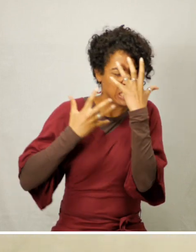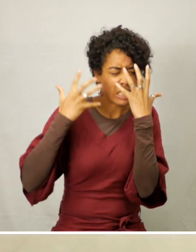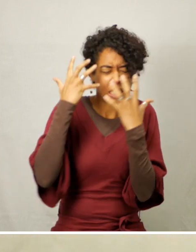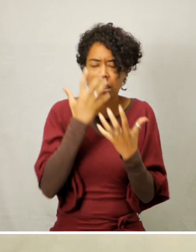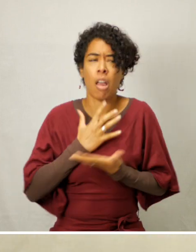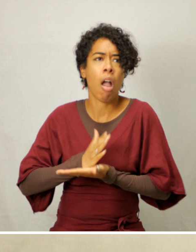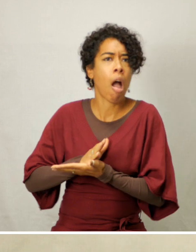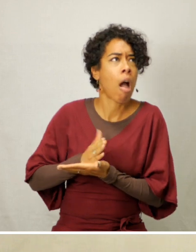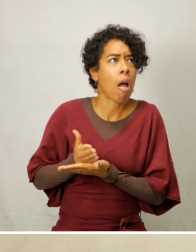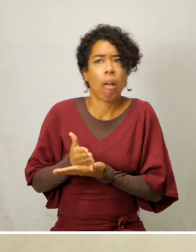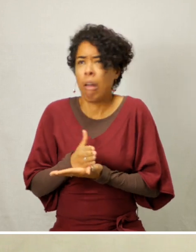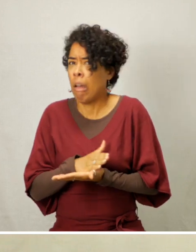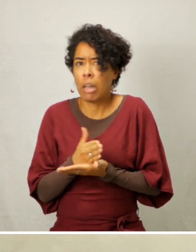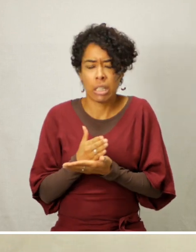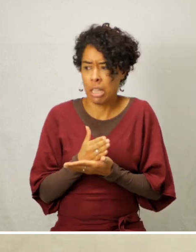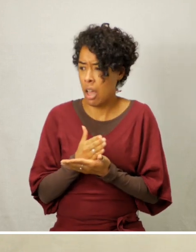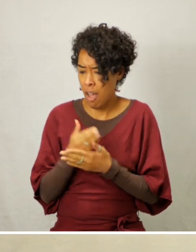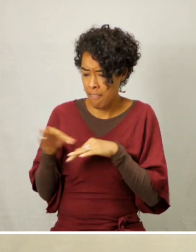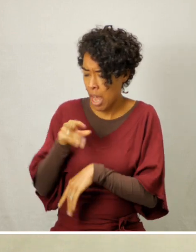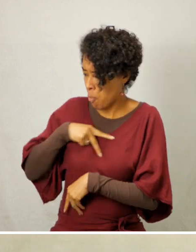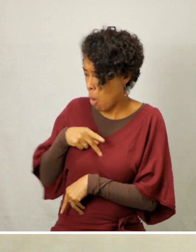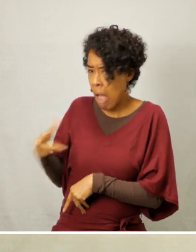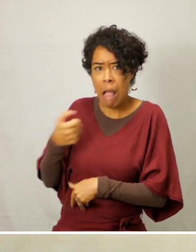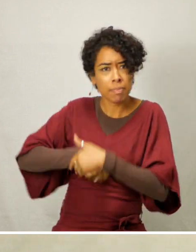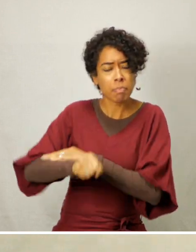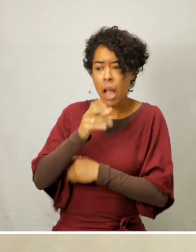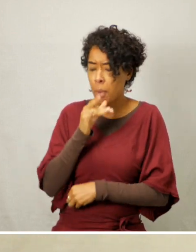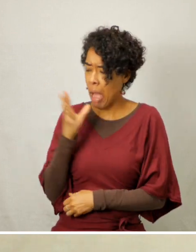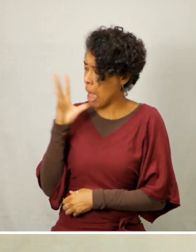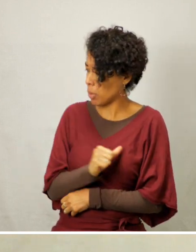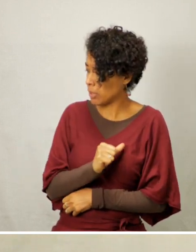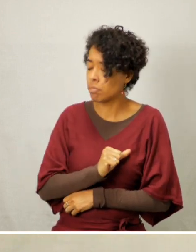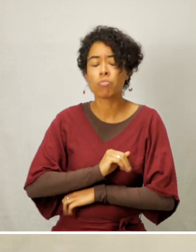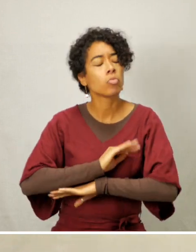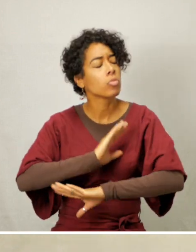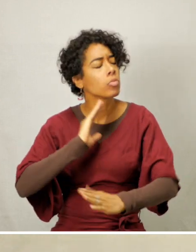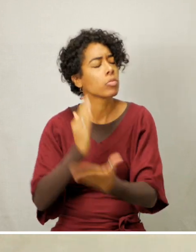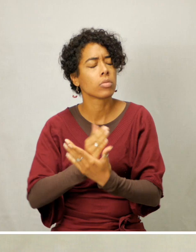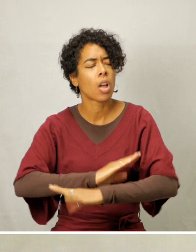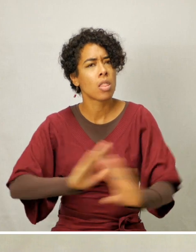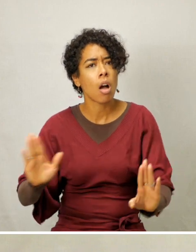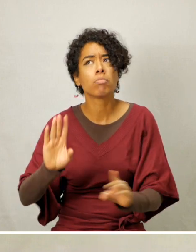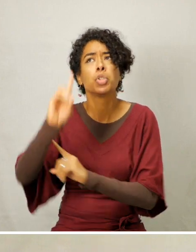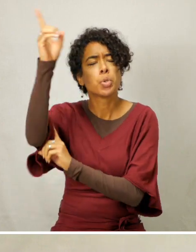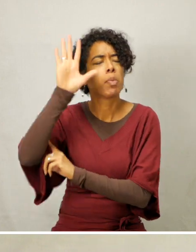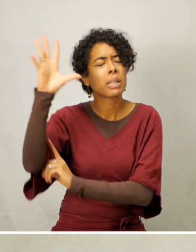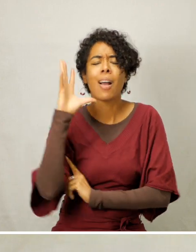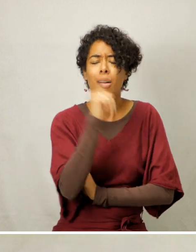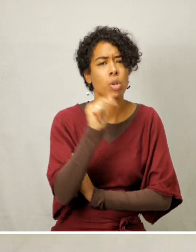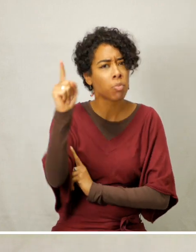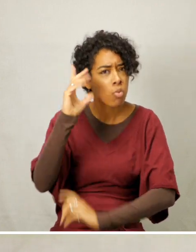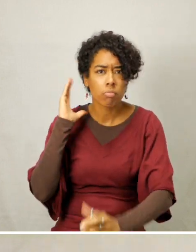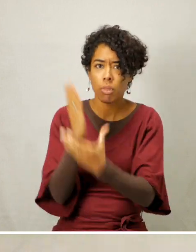ses émotions, dans sa femme elle est stérile, c'est impossible. Et il a dit non, je sers le Dieu de l'impossible et c'est lui qui va